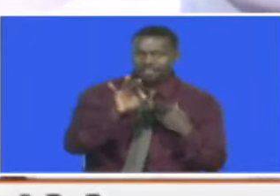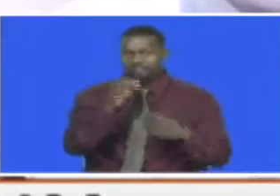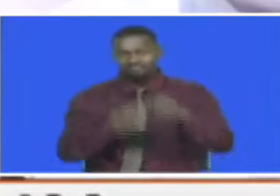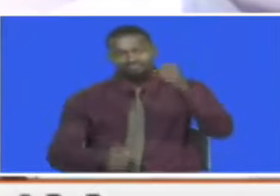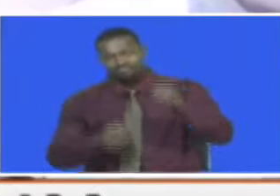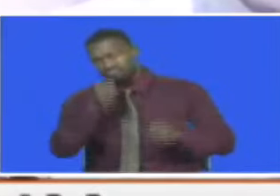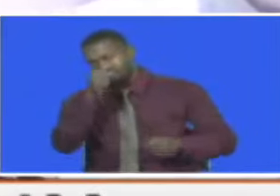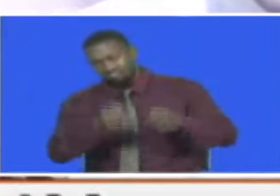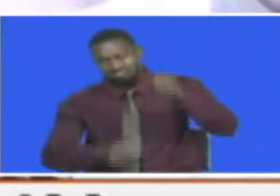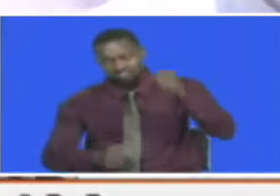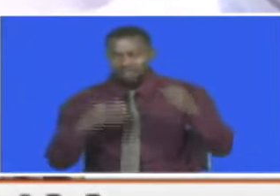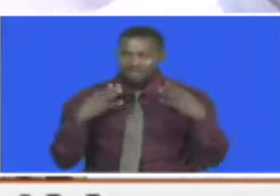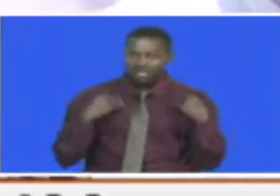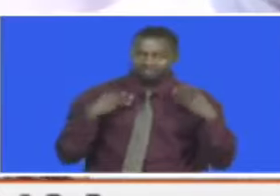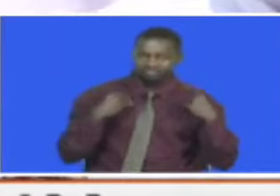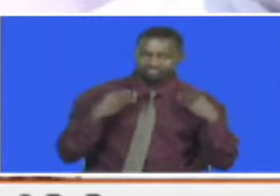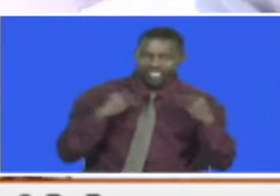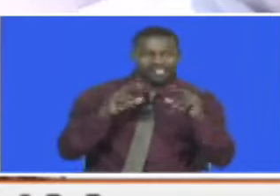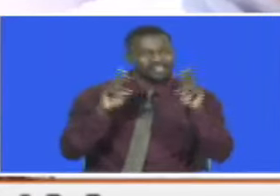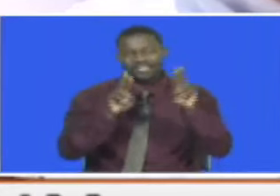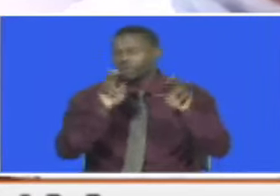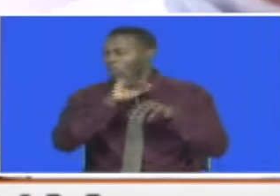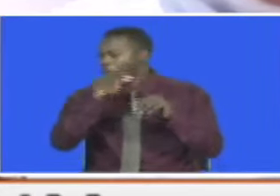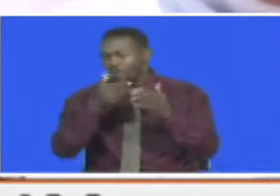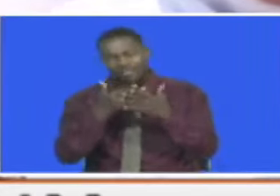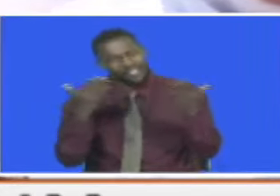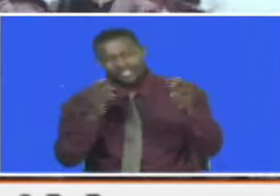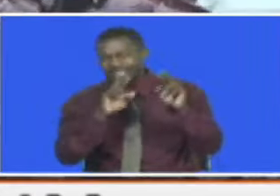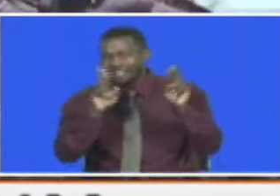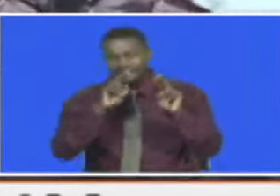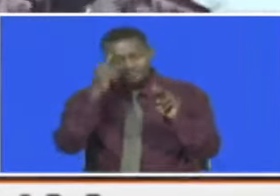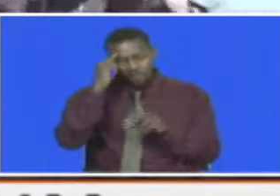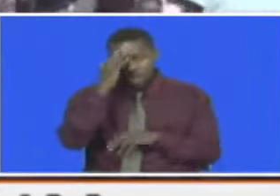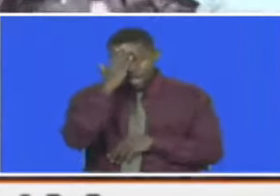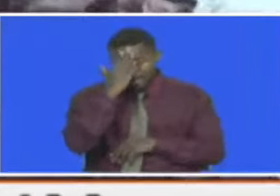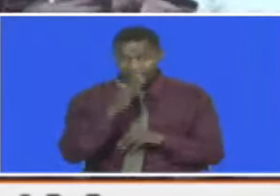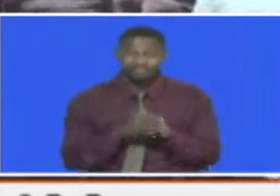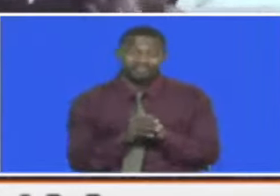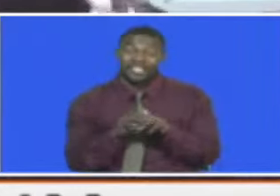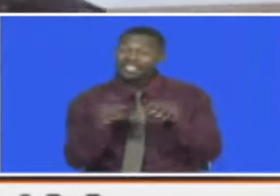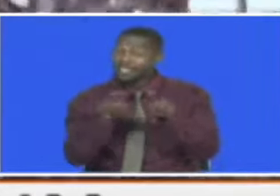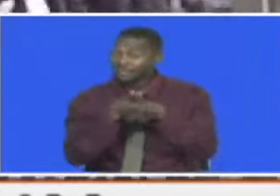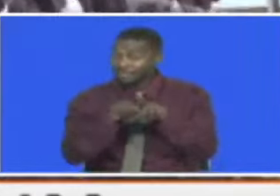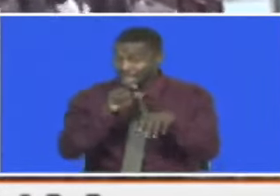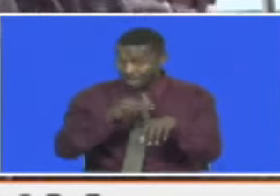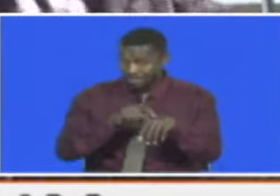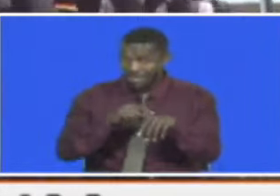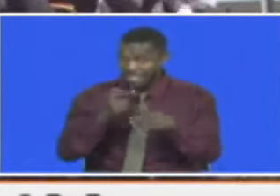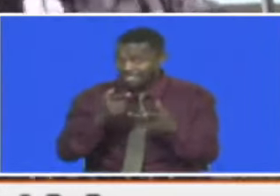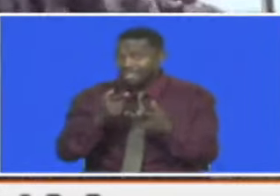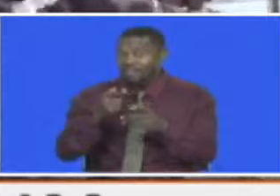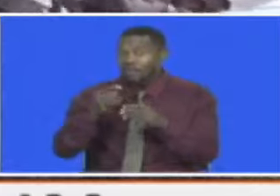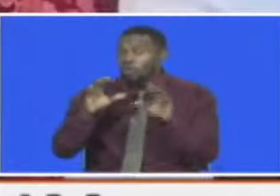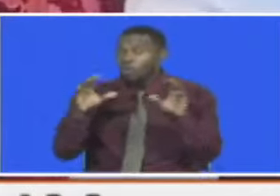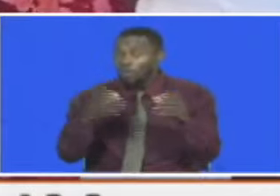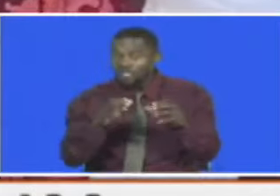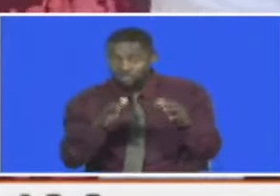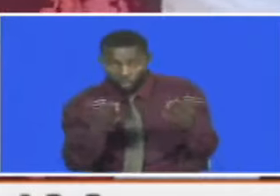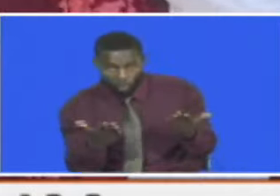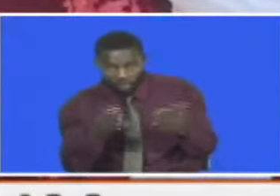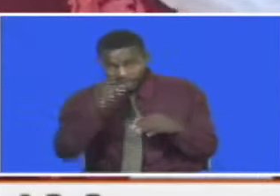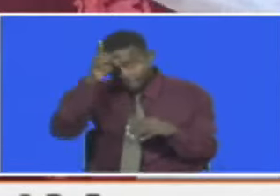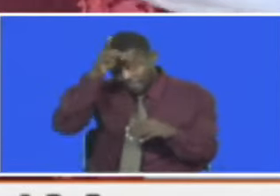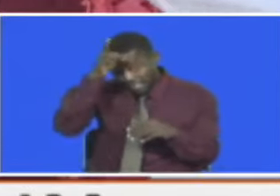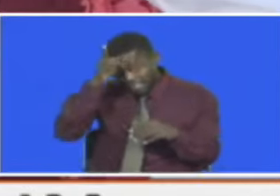CDF, and everything is in place for these celebrations. Na haya kiendelea, viongozi wa kaya wanalama kuwa Rais